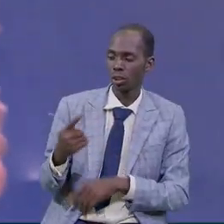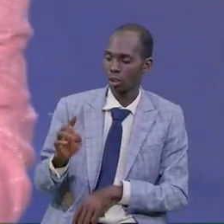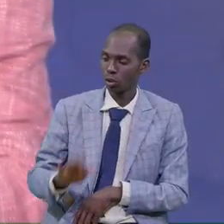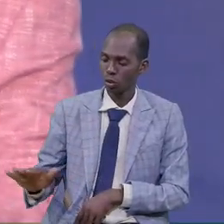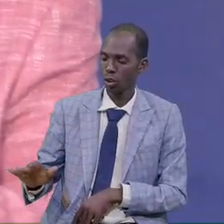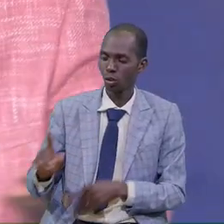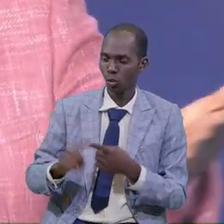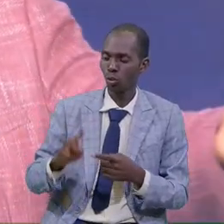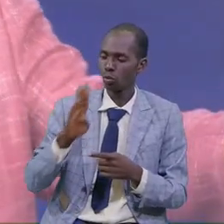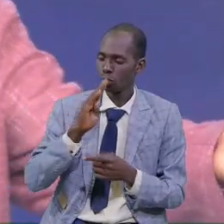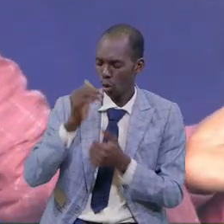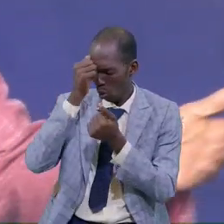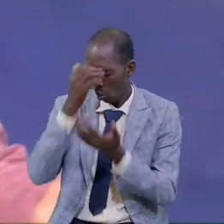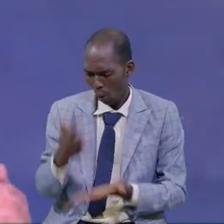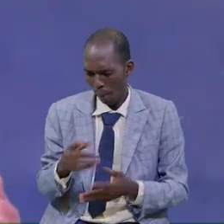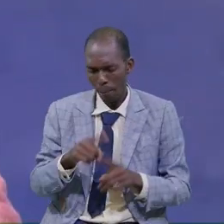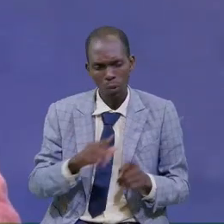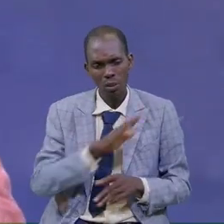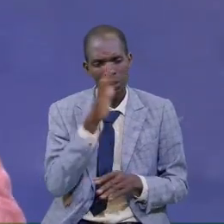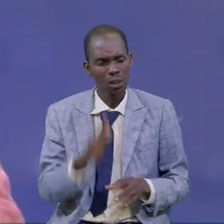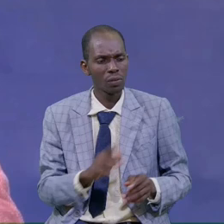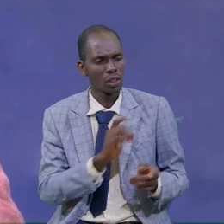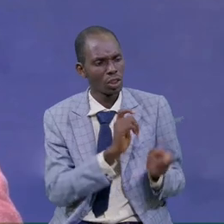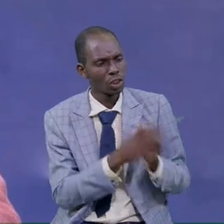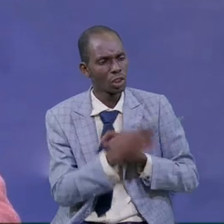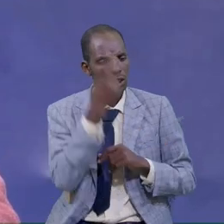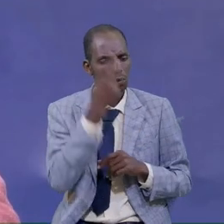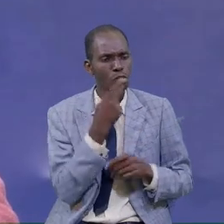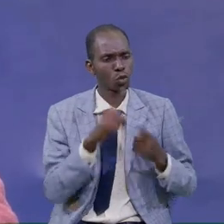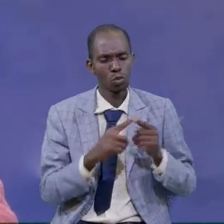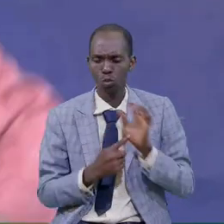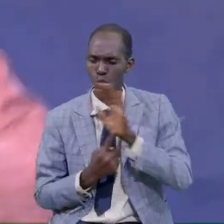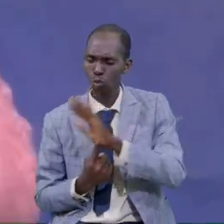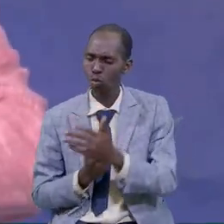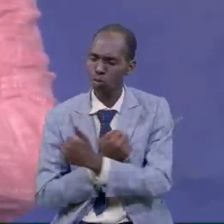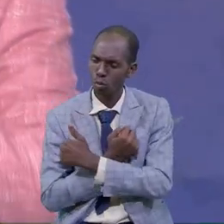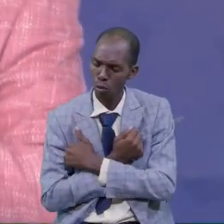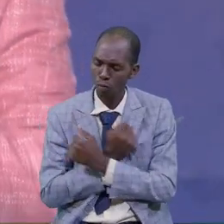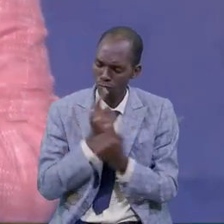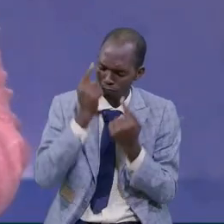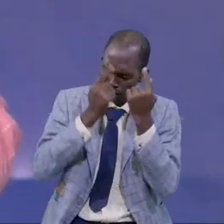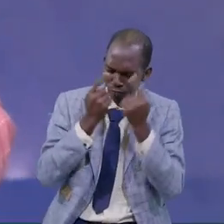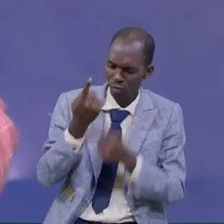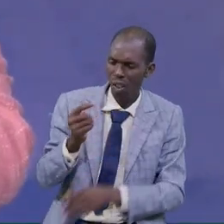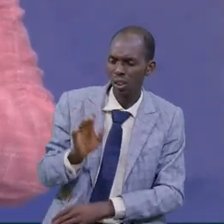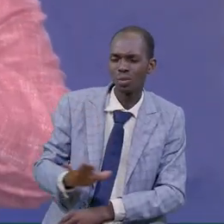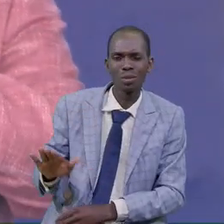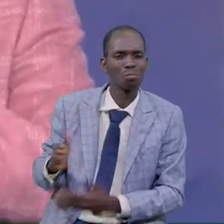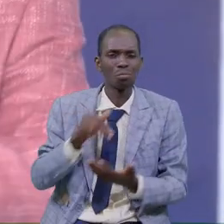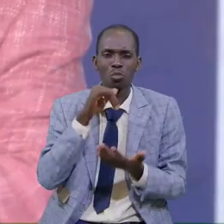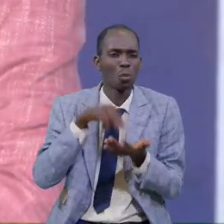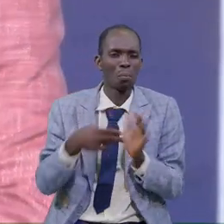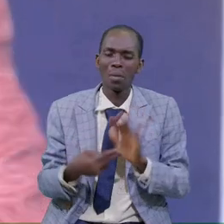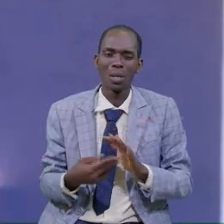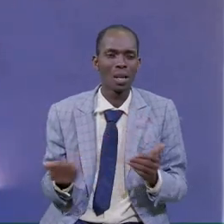change pas les parents pour être aimables et considérés, qu'est-ce que je change? Si je change la